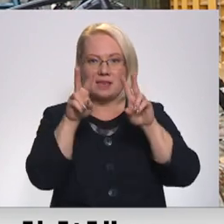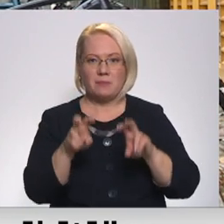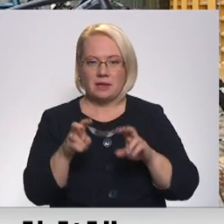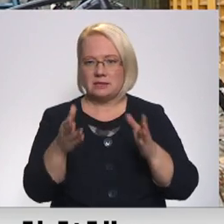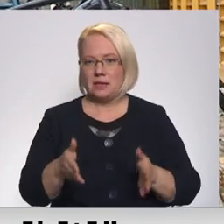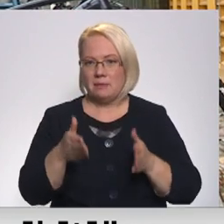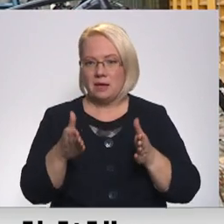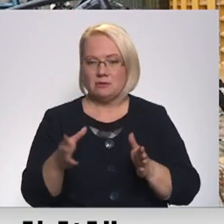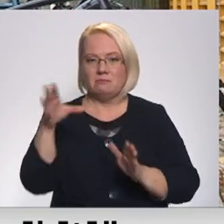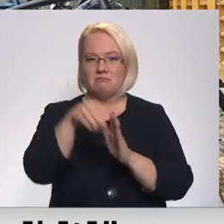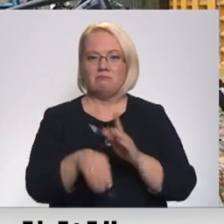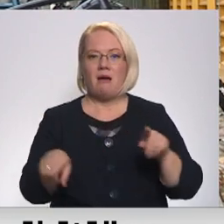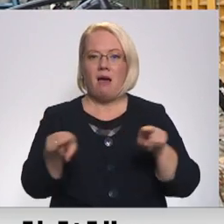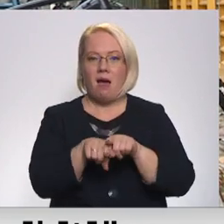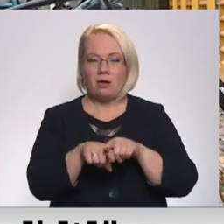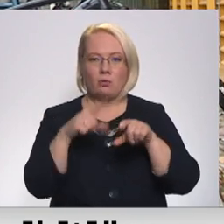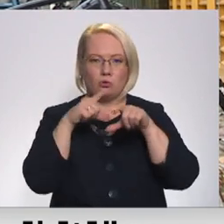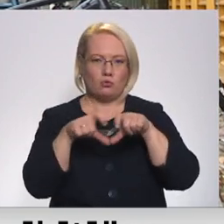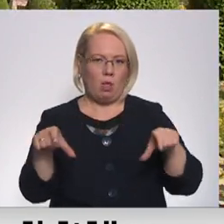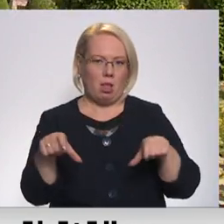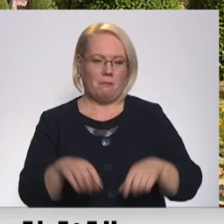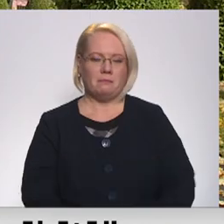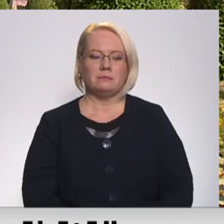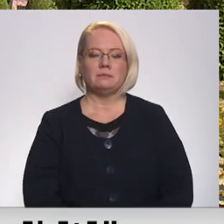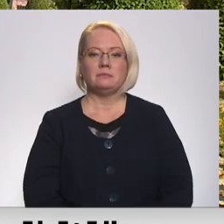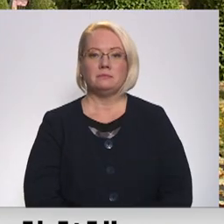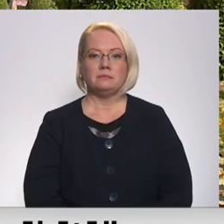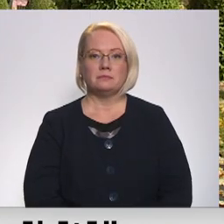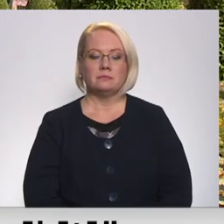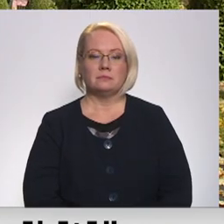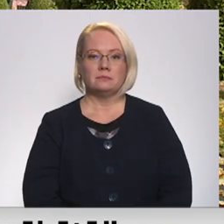slimnīcā, to starp no mācību iestādēm. Gonda Pūrniec, Vadims Petrušins, Kurzemes televīzija.